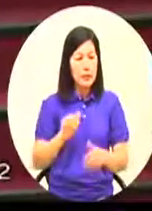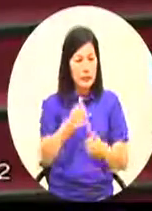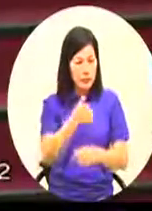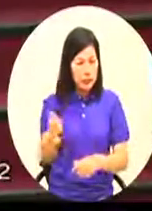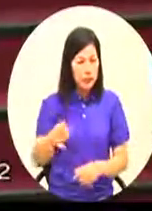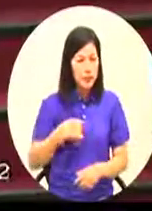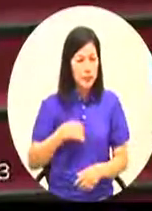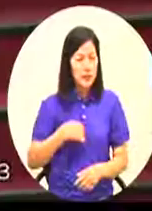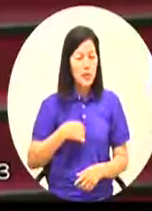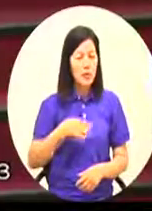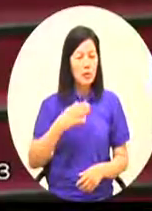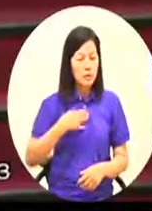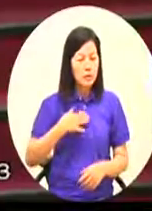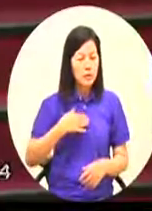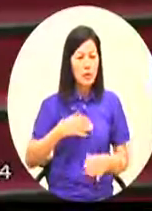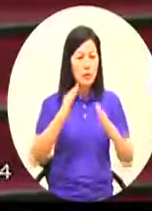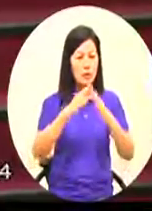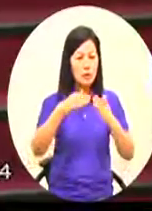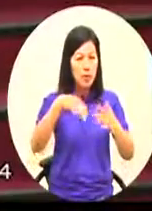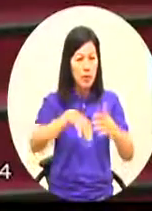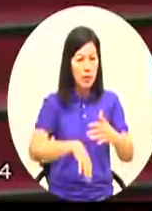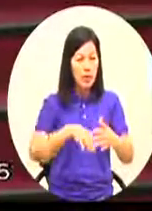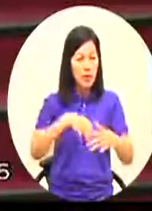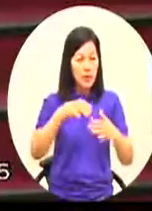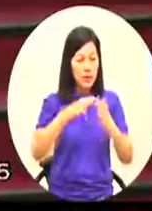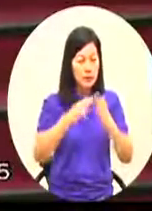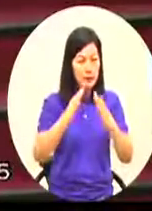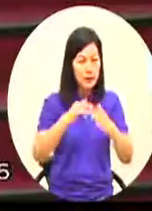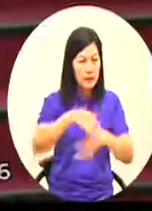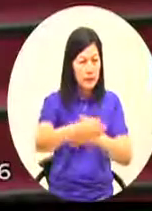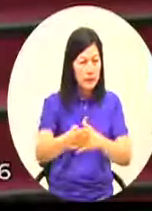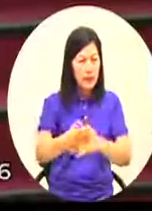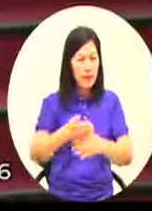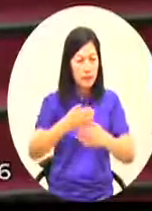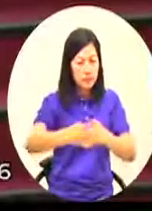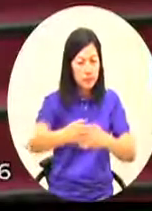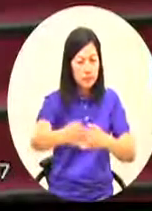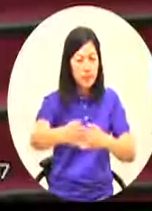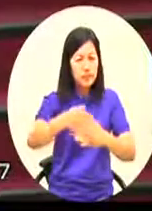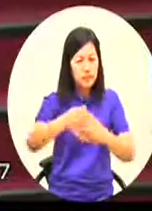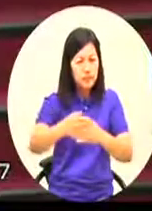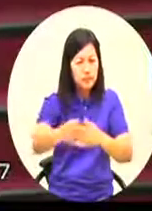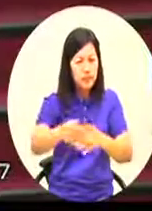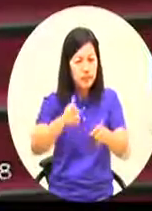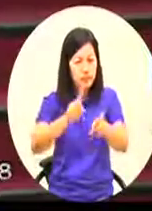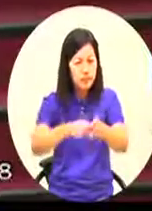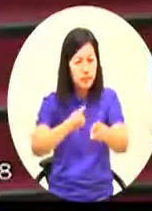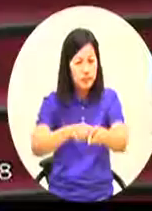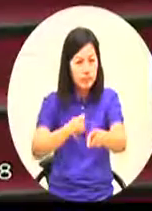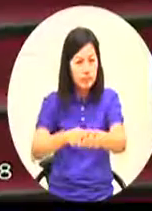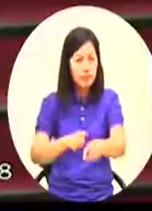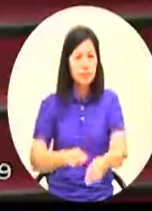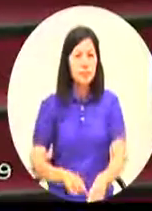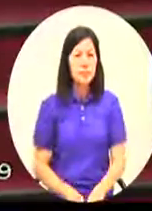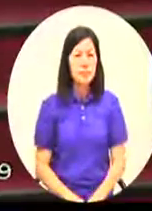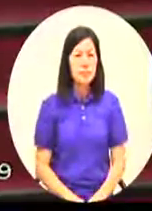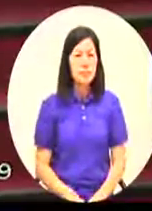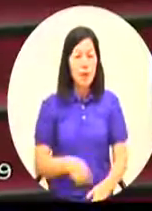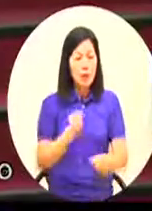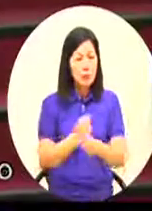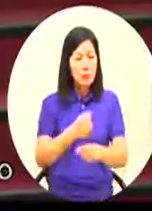家乡，应该要有一个阶段性建设，到哪一个阶段我们就要求政府我们要做什